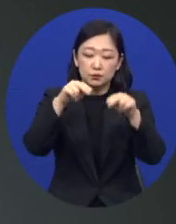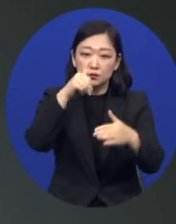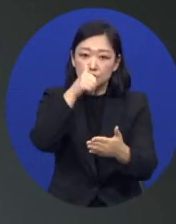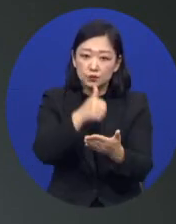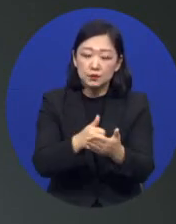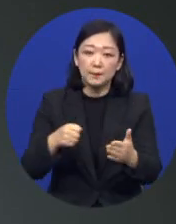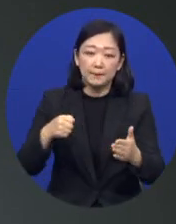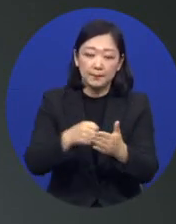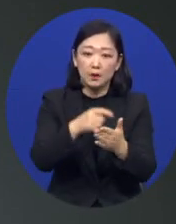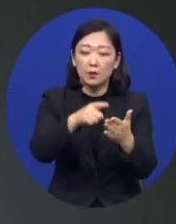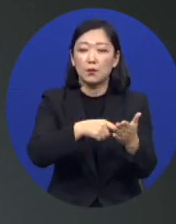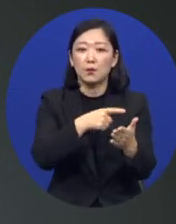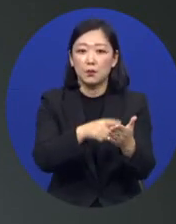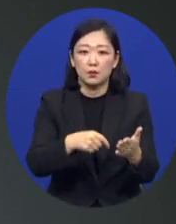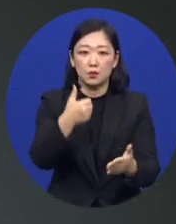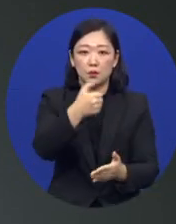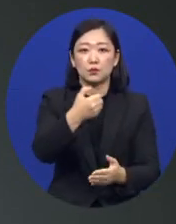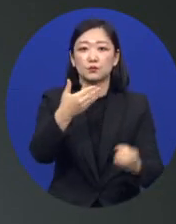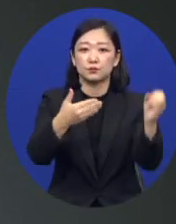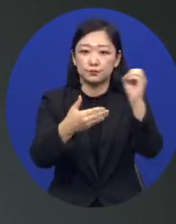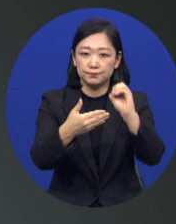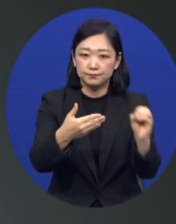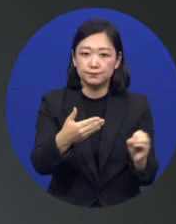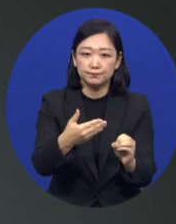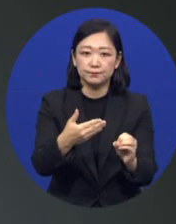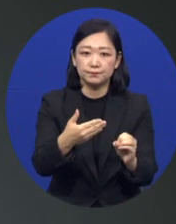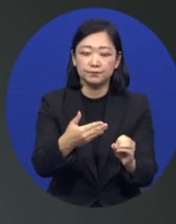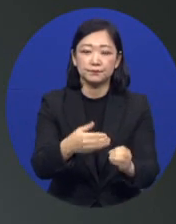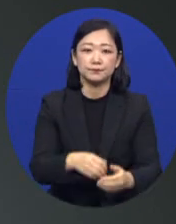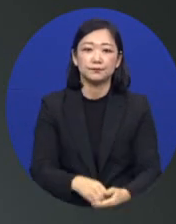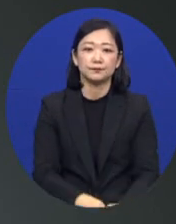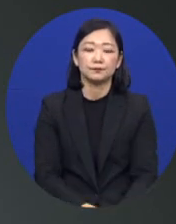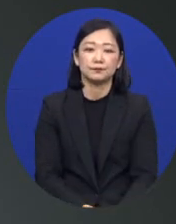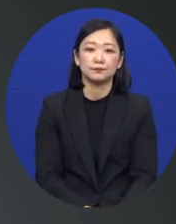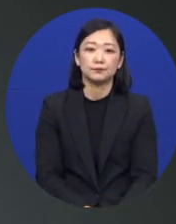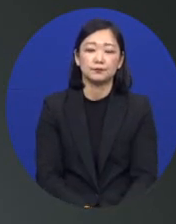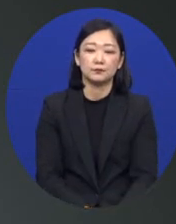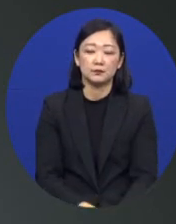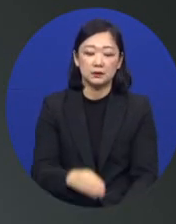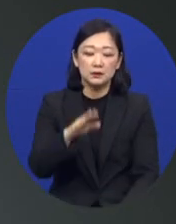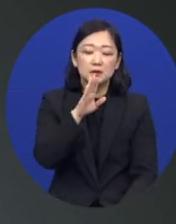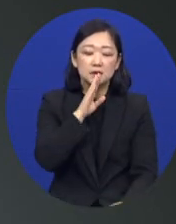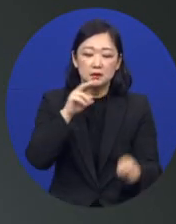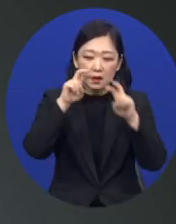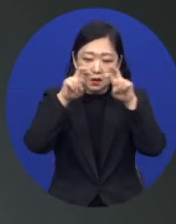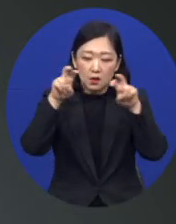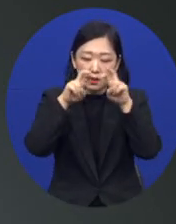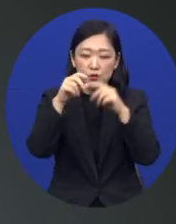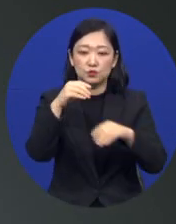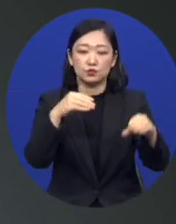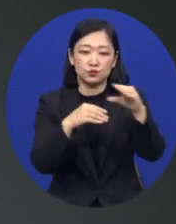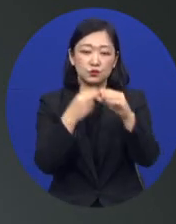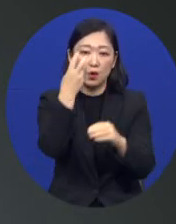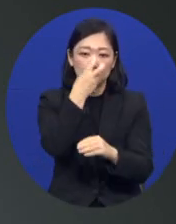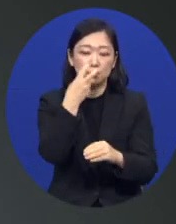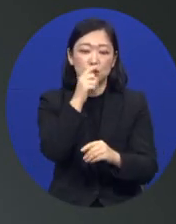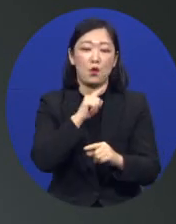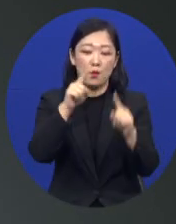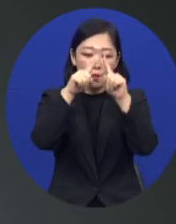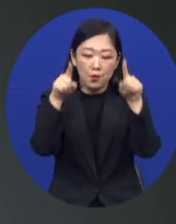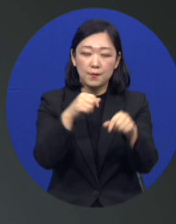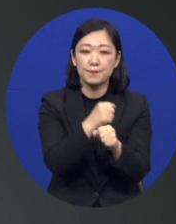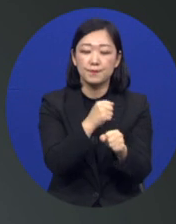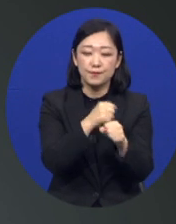판결과 배보상을 59%로 가장 많이 꼽았고 진상규명을 위한 추가 진상조사 보고서